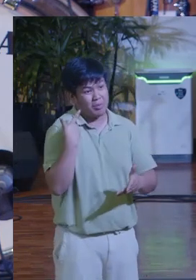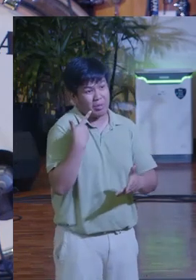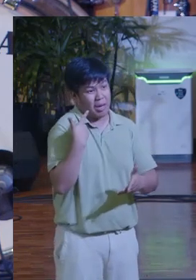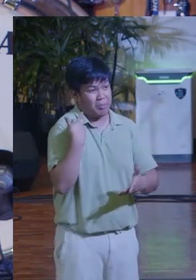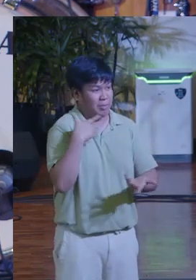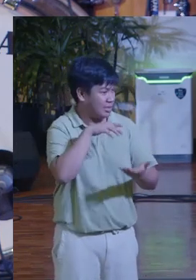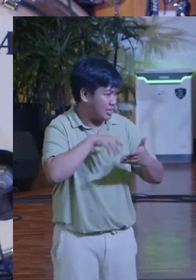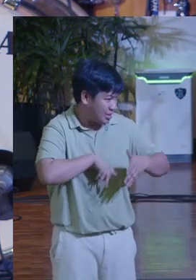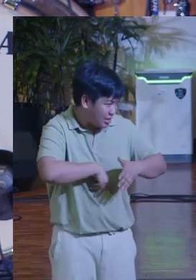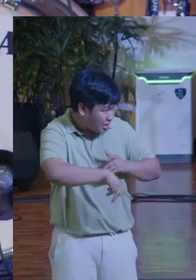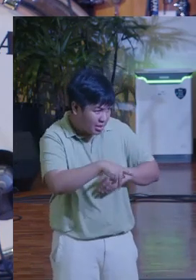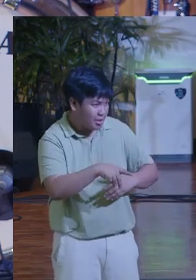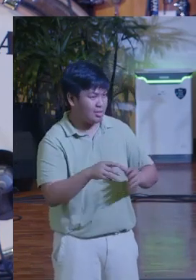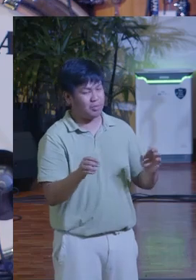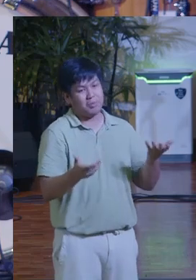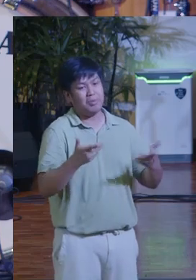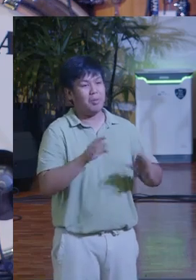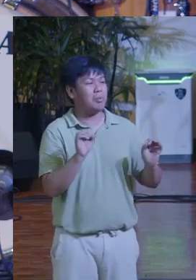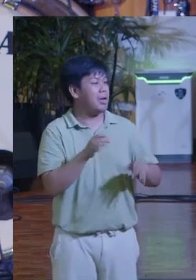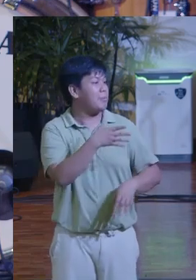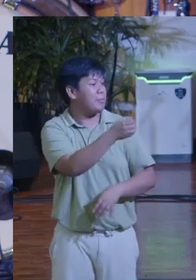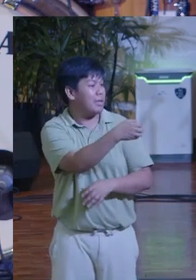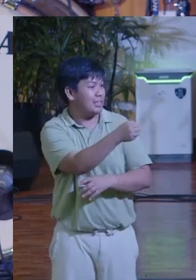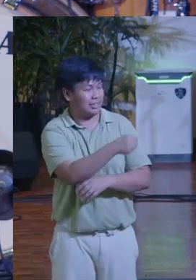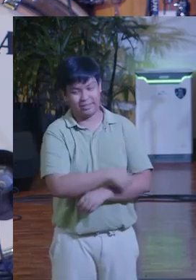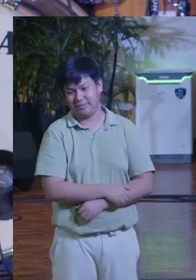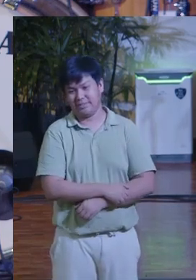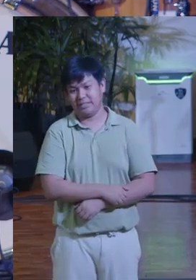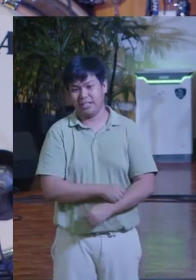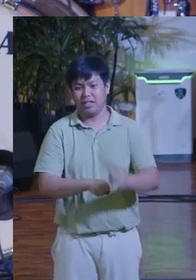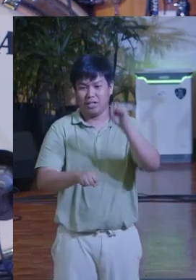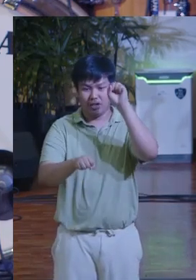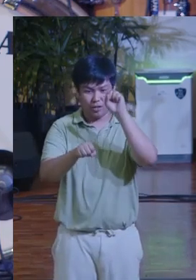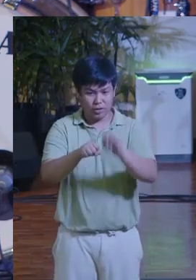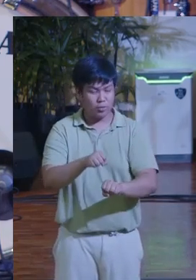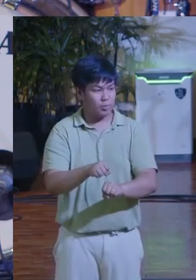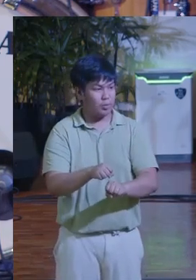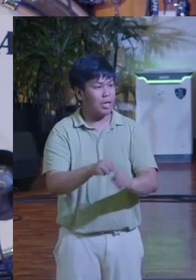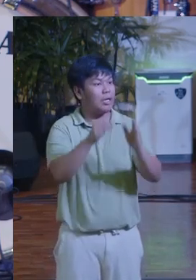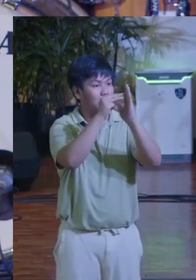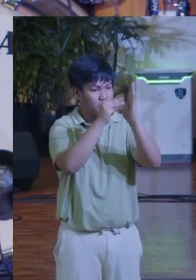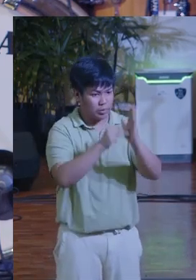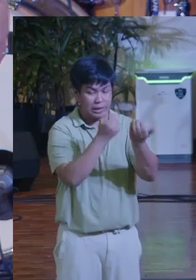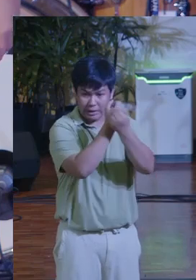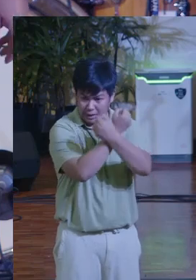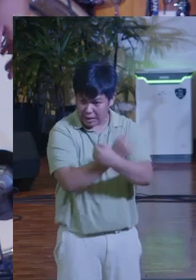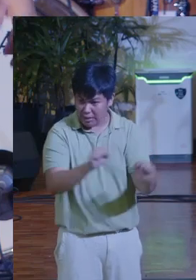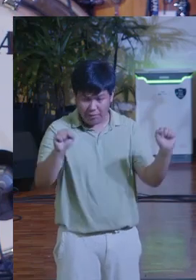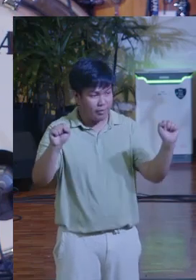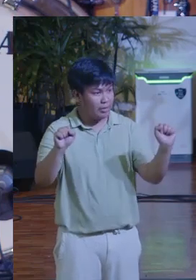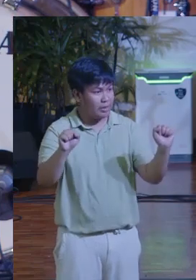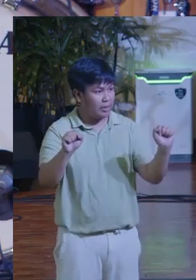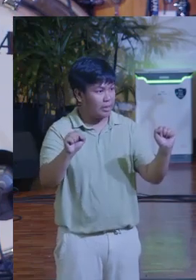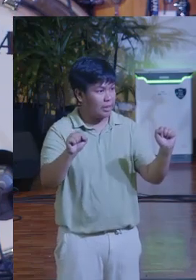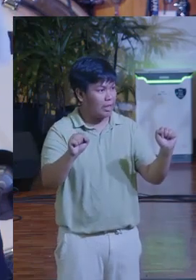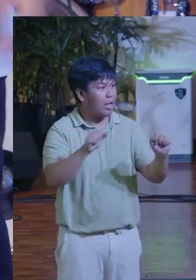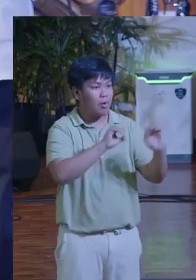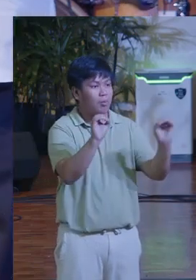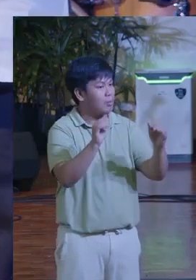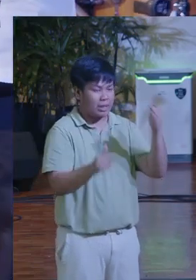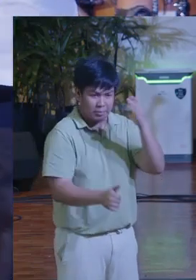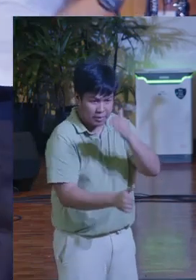maid. So, hindi lang po naligtas ang kanilang anak, hindi lang po hindi